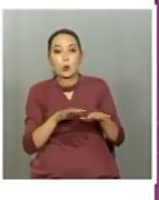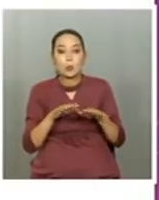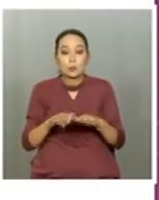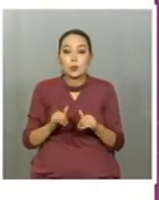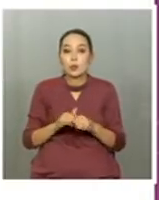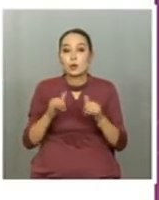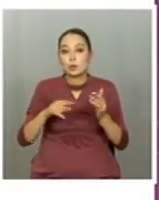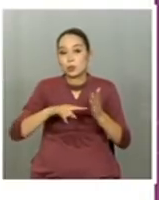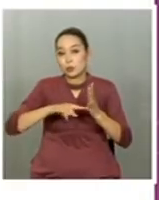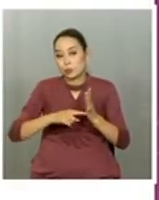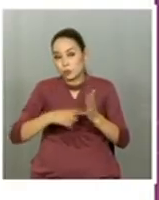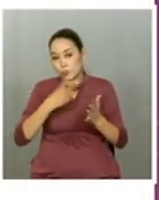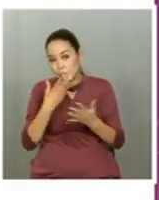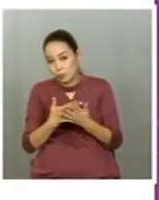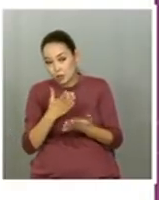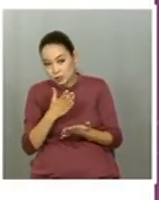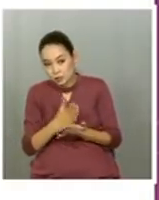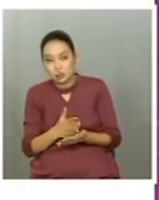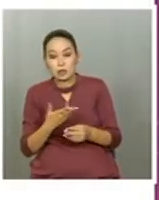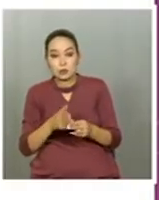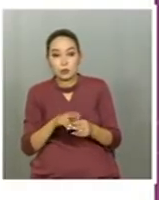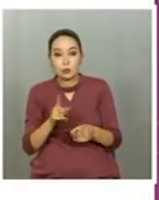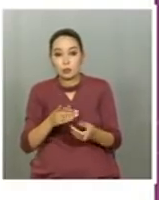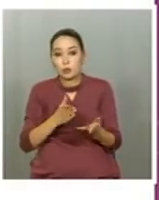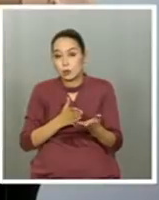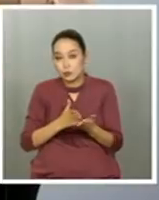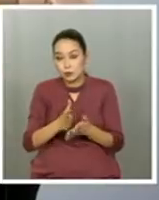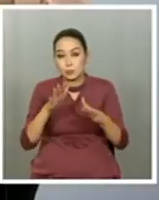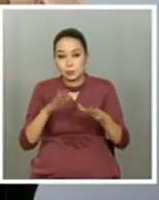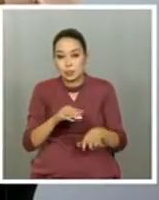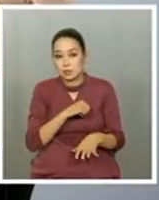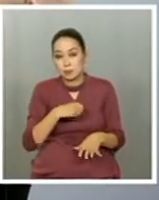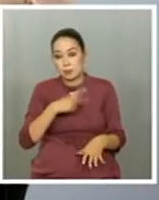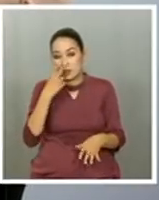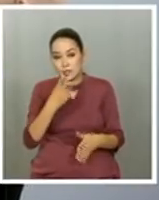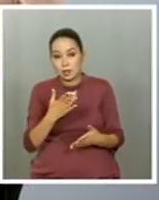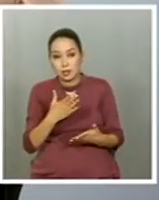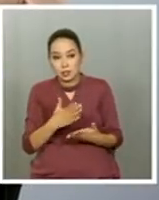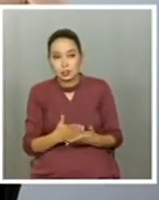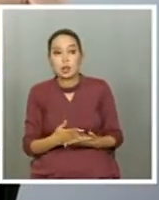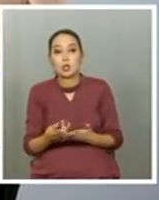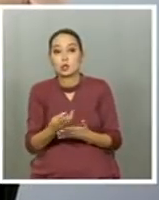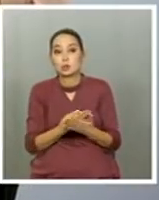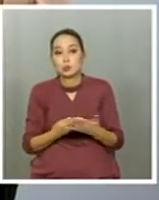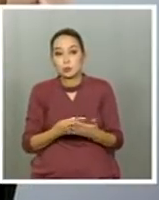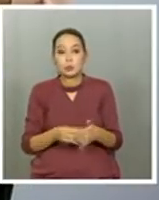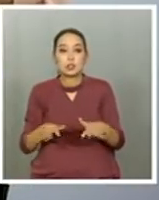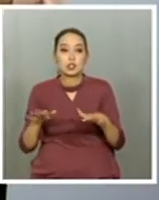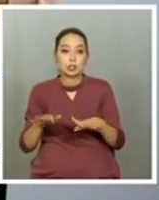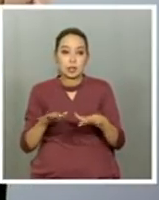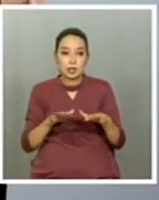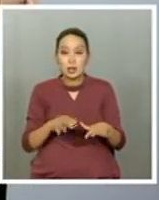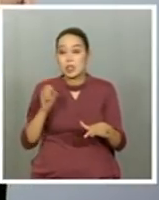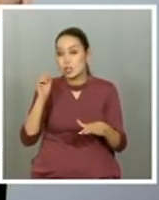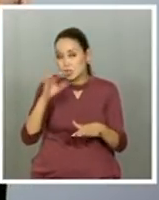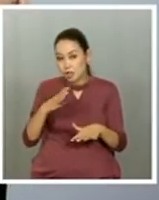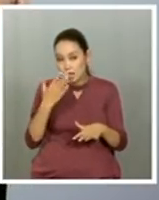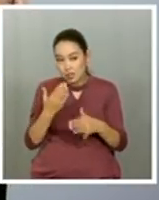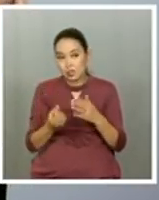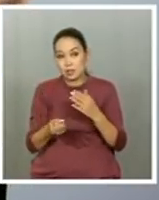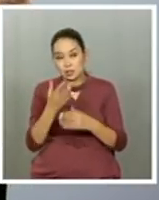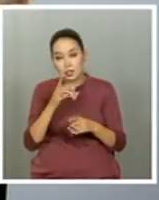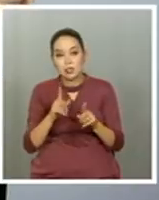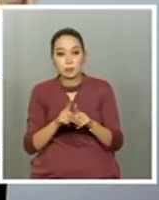нүктелері. Егер бағдаршаның қиылысқан жеріне өздеріңіз қарап отырсаңыздар, қиылысқан жеріне келген кезде жарық толқындарының таралу